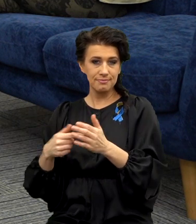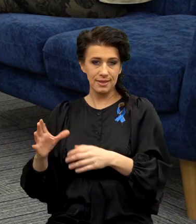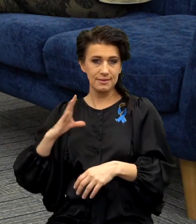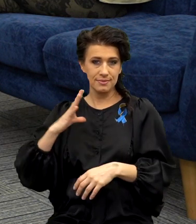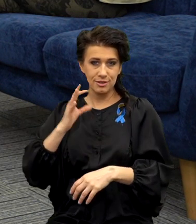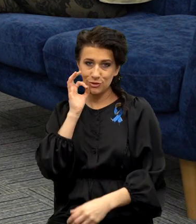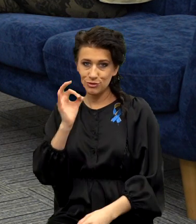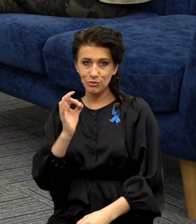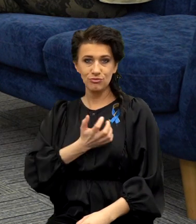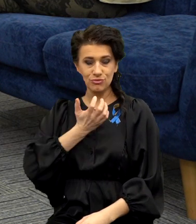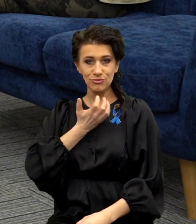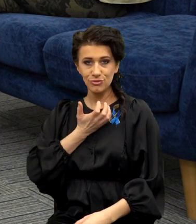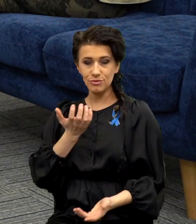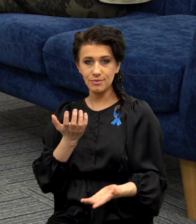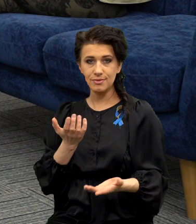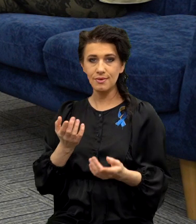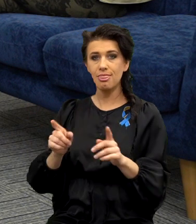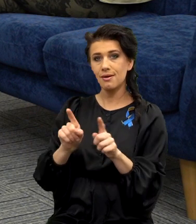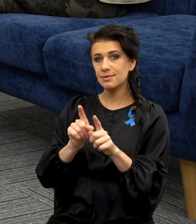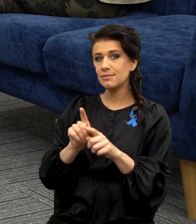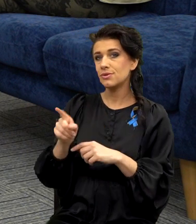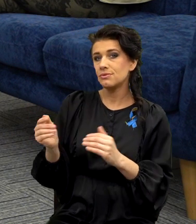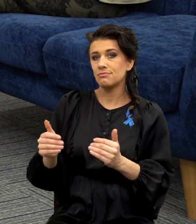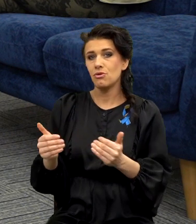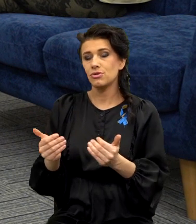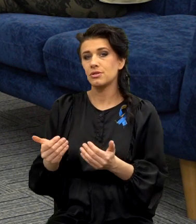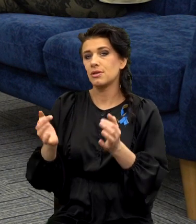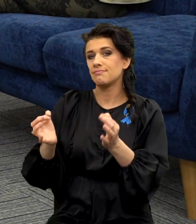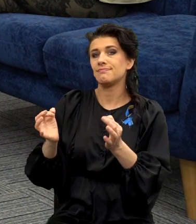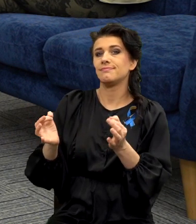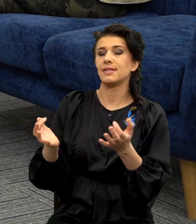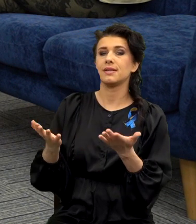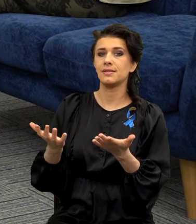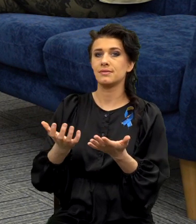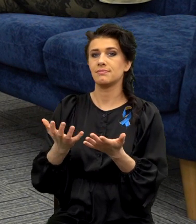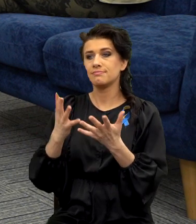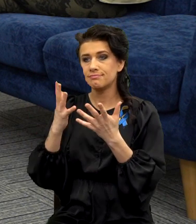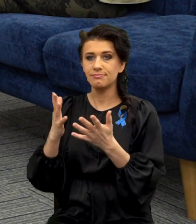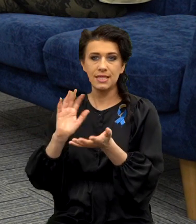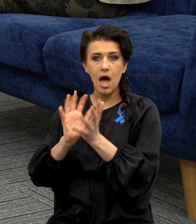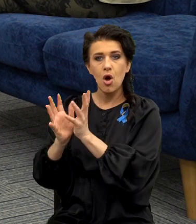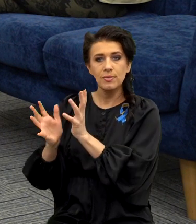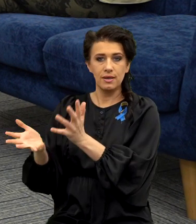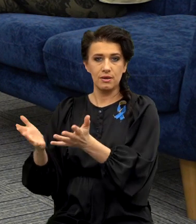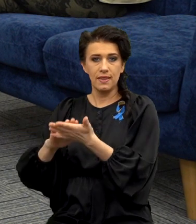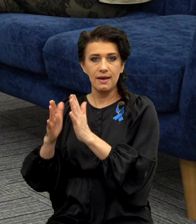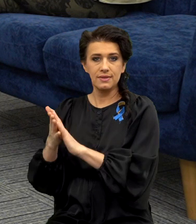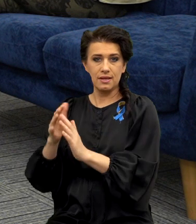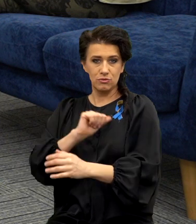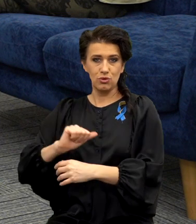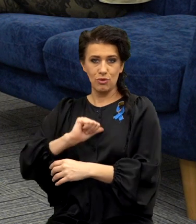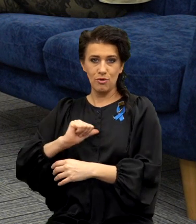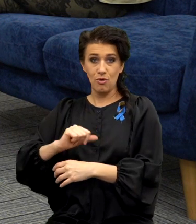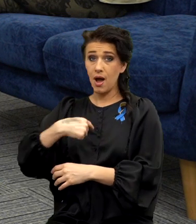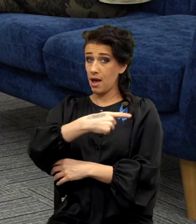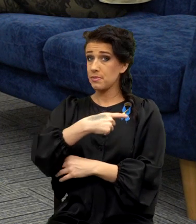bezpiecznie i możesz się teraz sobą zająć, a my ci w tym pomożemy.